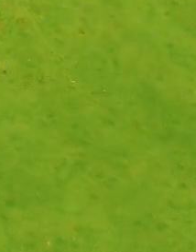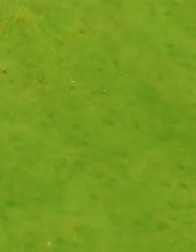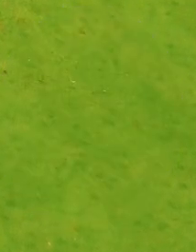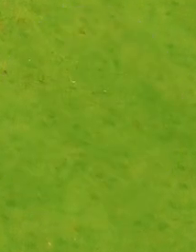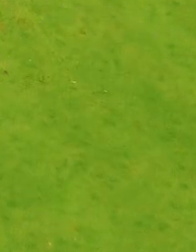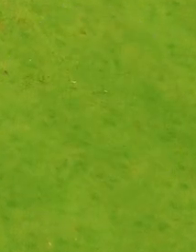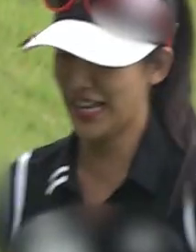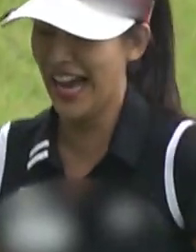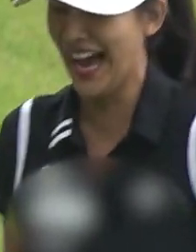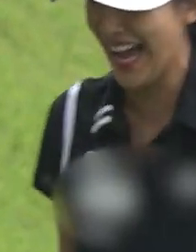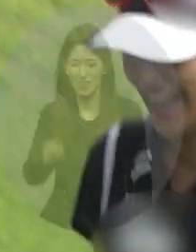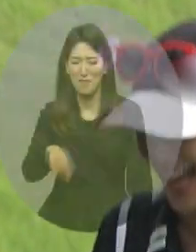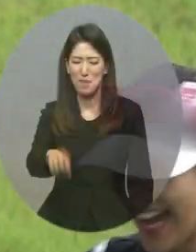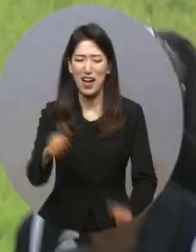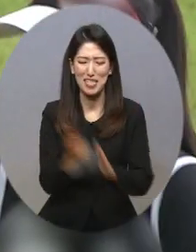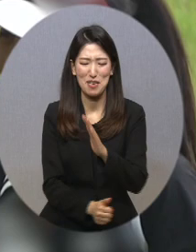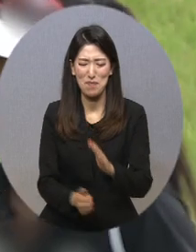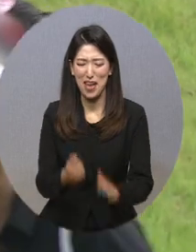지불했지?